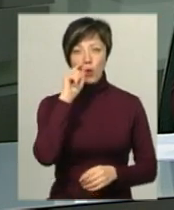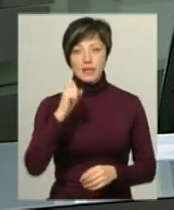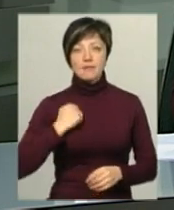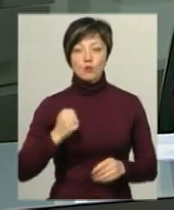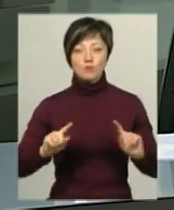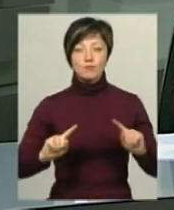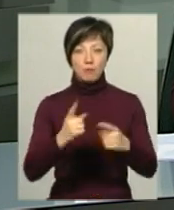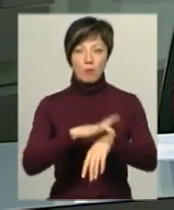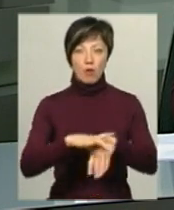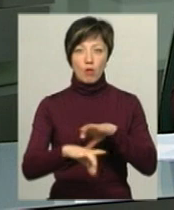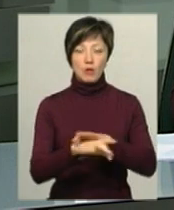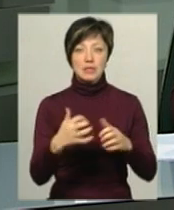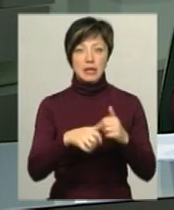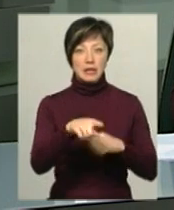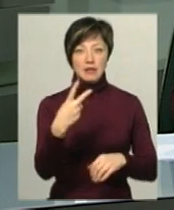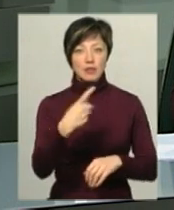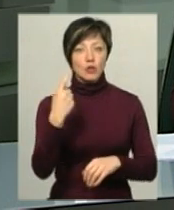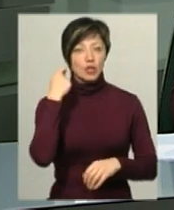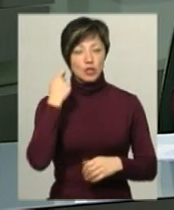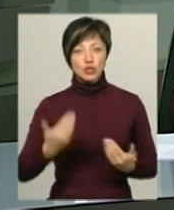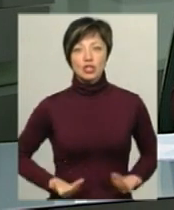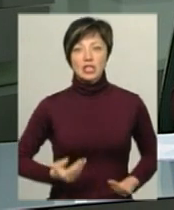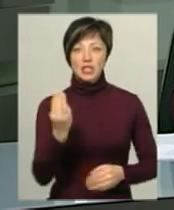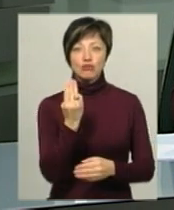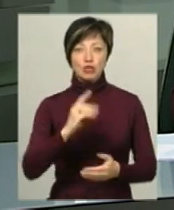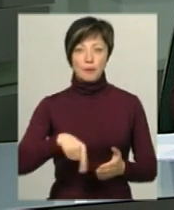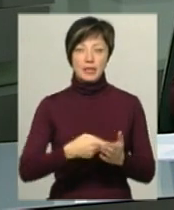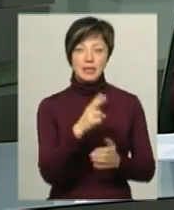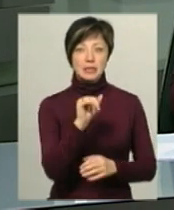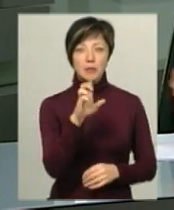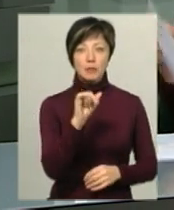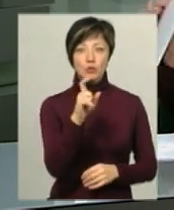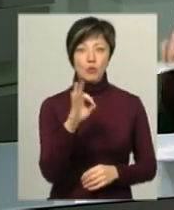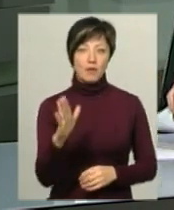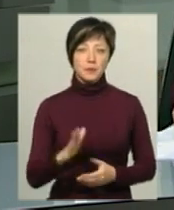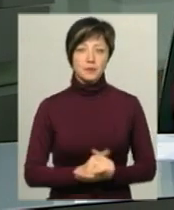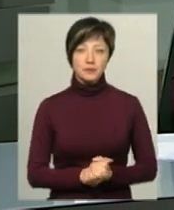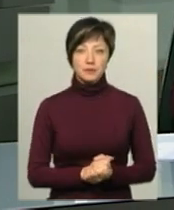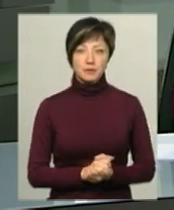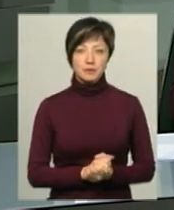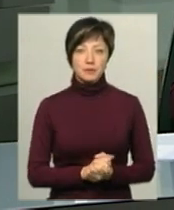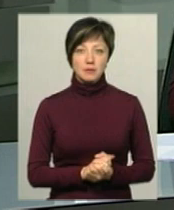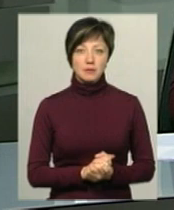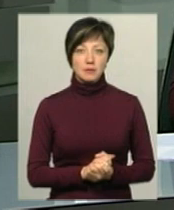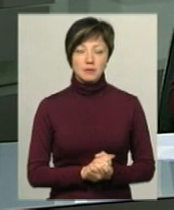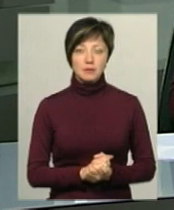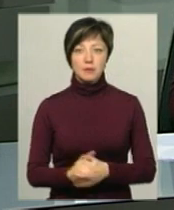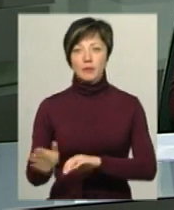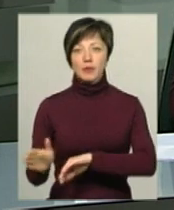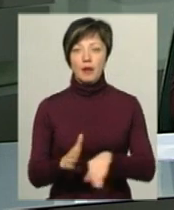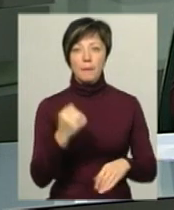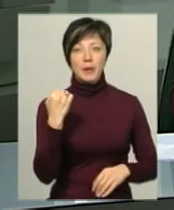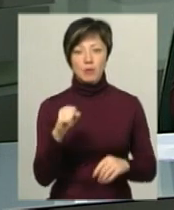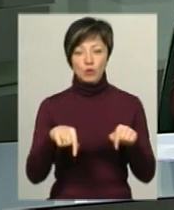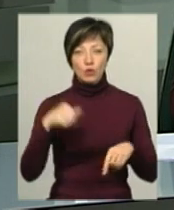військових взяли в полон. Серед них 21-річний шепетівчанин Сергій Цибзов. Перемогу